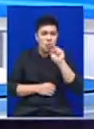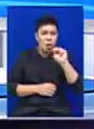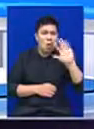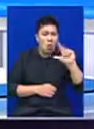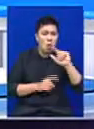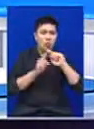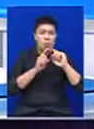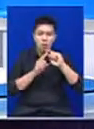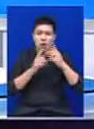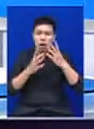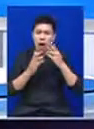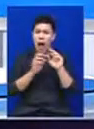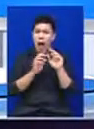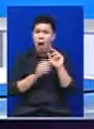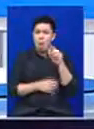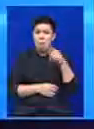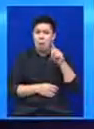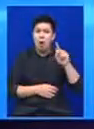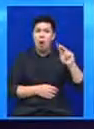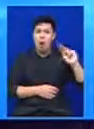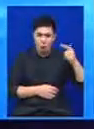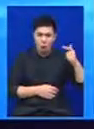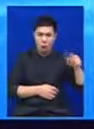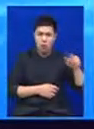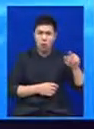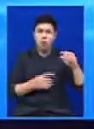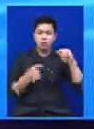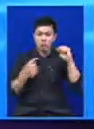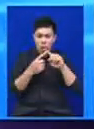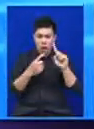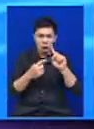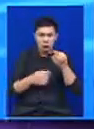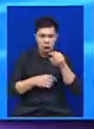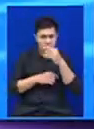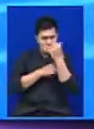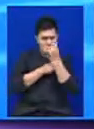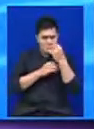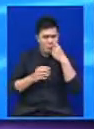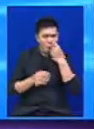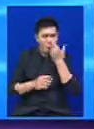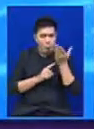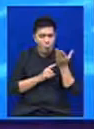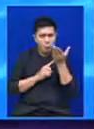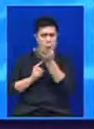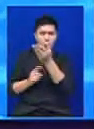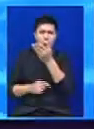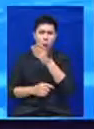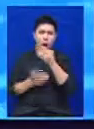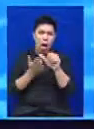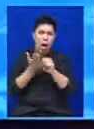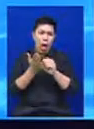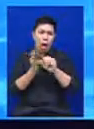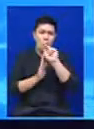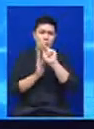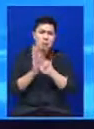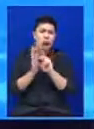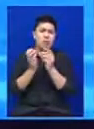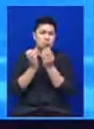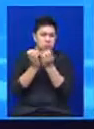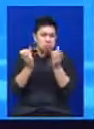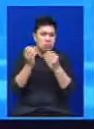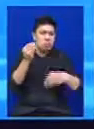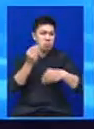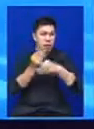รื่องที่คณะกรรมการป้องกันและปราบปรามการทุจริตได้มีการยื่นขอแก้ไขเพิ่มเติมพระราชบัญญัติประกอบรัฐธรรมนูญว่าด้วยการปราบปรามการทุจ